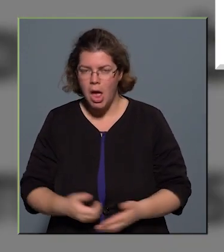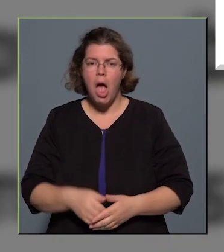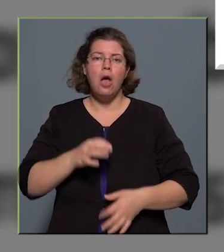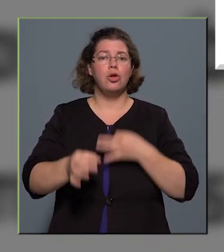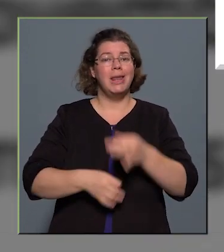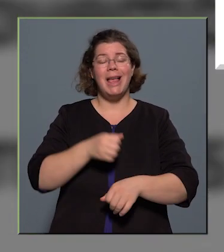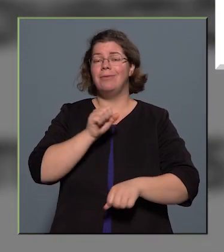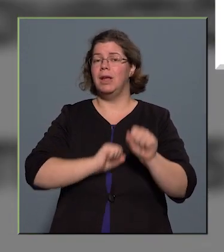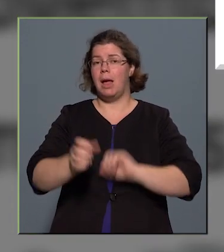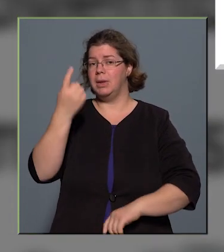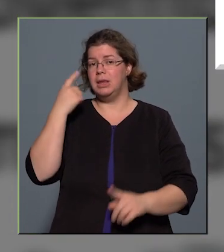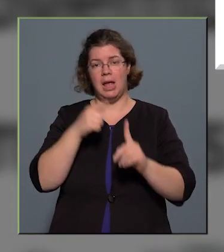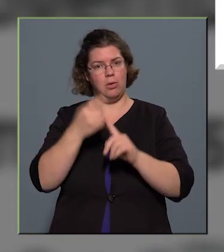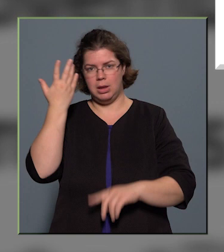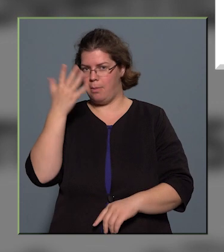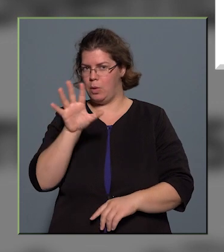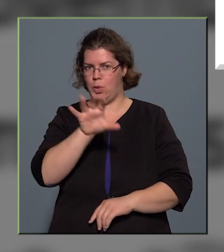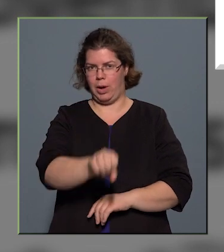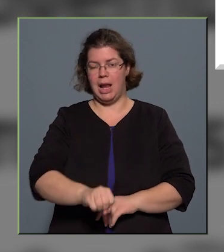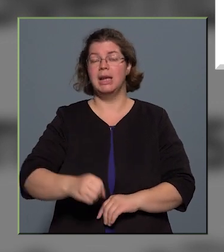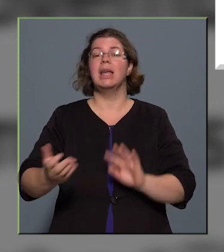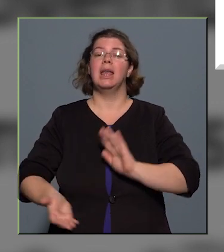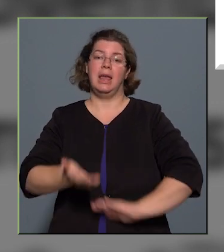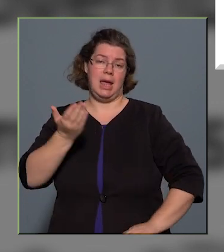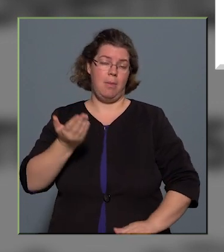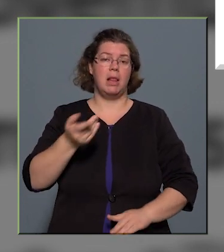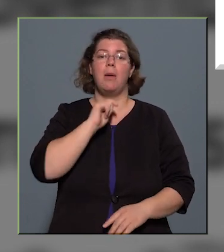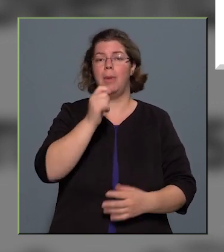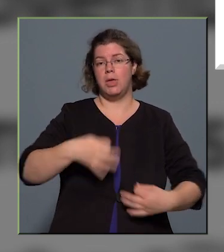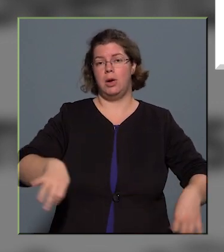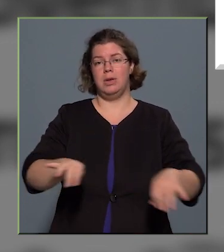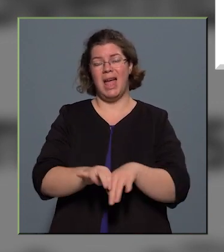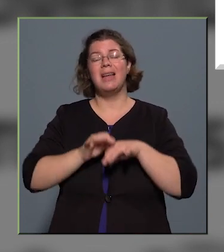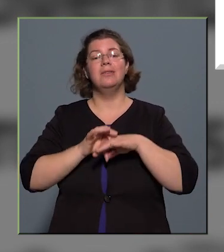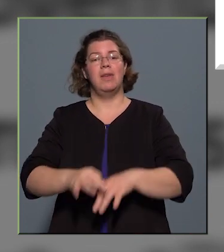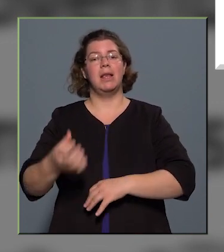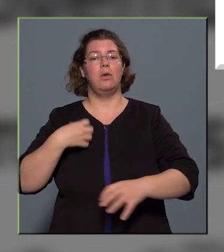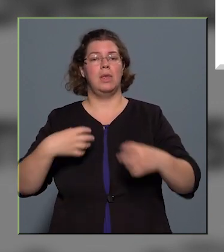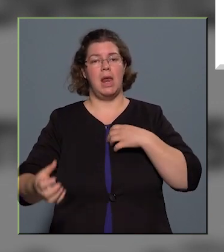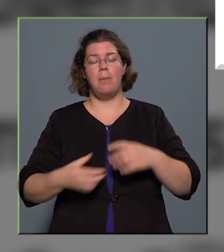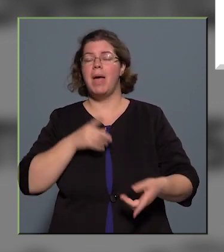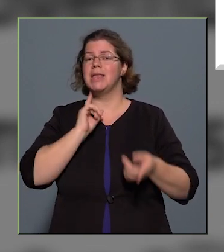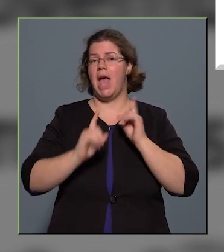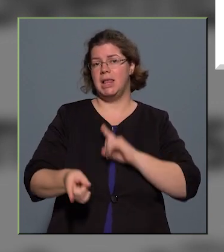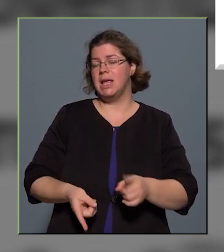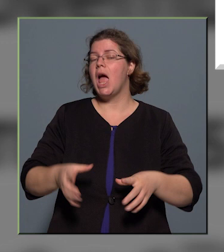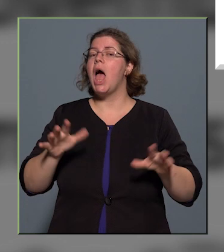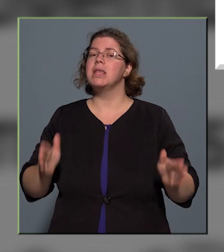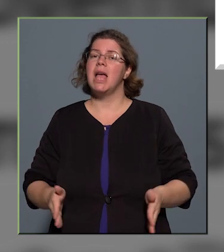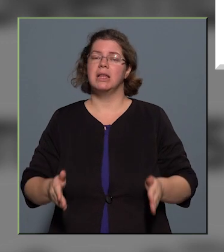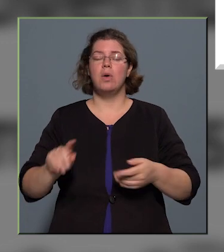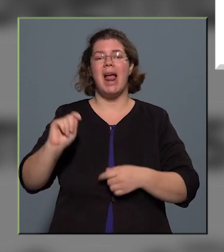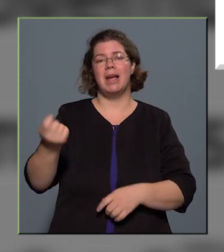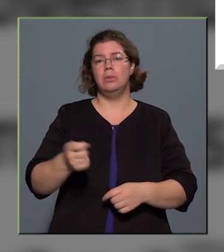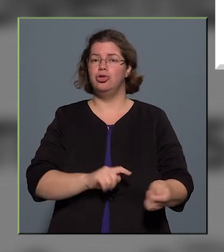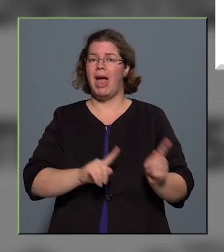sem tudjuk majd elérni. Kiemelte, Magyarország vezető szerepet játszik a szektor elektromos átállásában. Nagyon